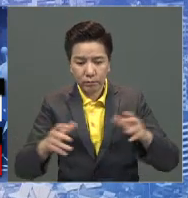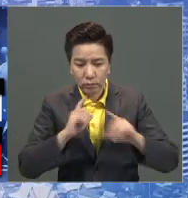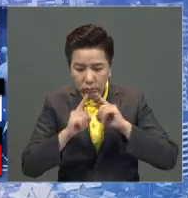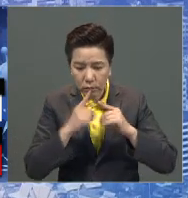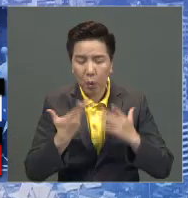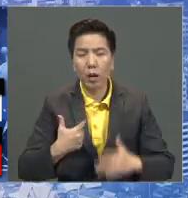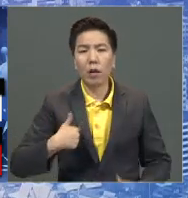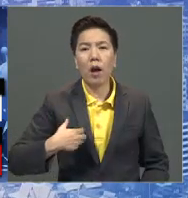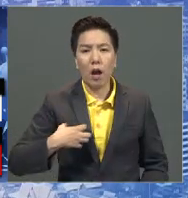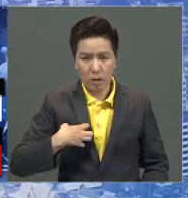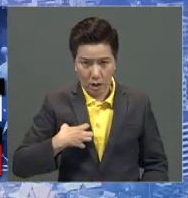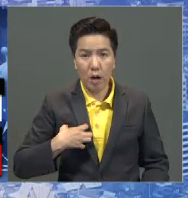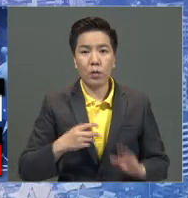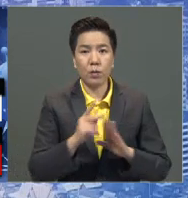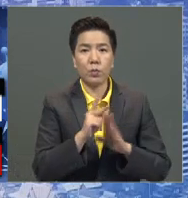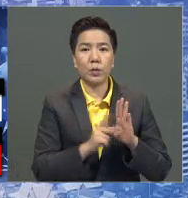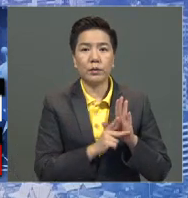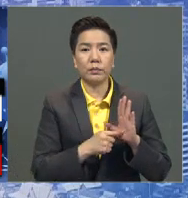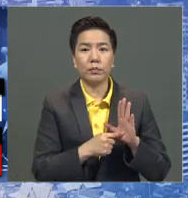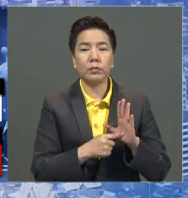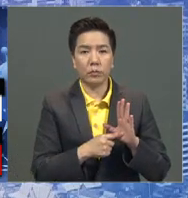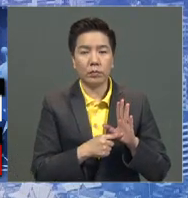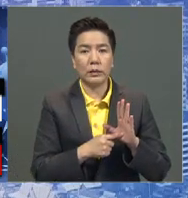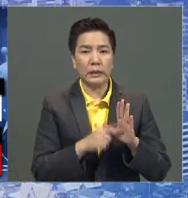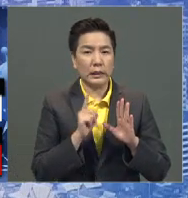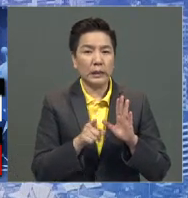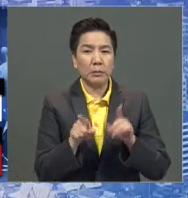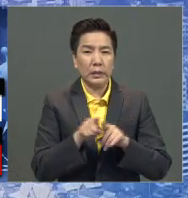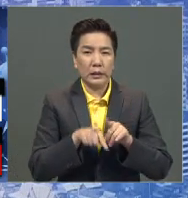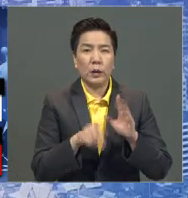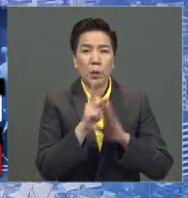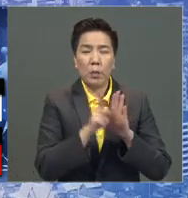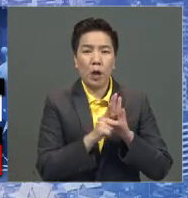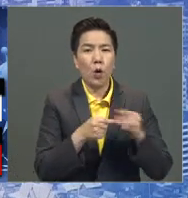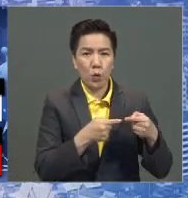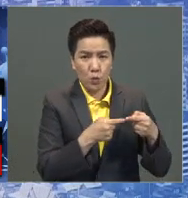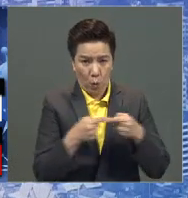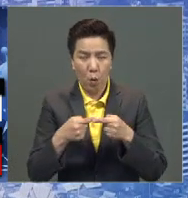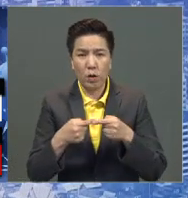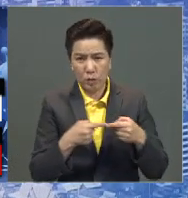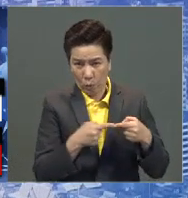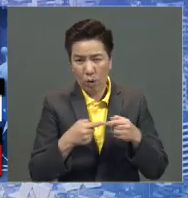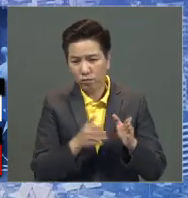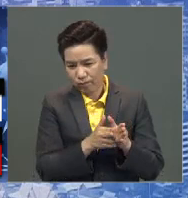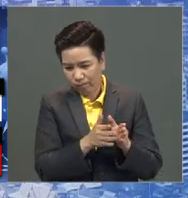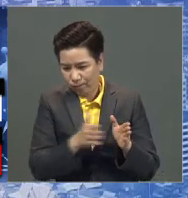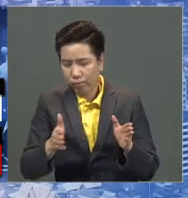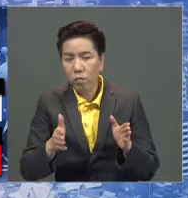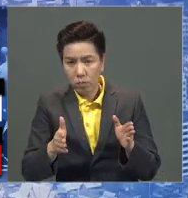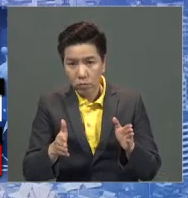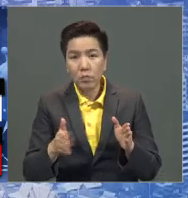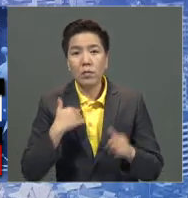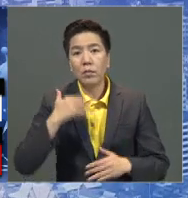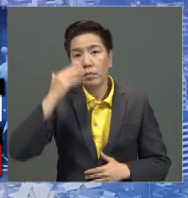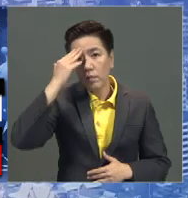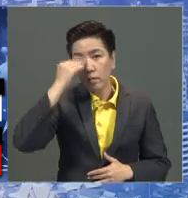ายังอยากจะต้องมีกฎหมายอีกกฎหมายในลักษณะนี้ควบคุมต่อไปอีกระยะหนึ่งก่อนนะครับเหตุผลก็เพราะว่